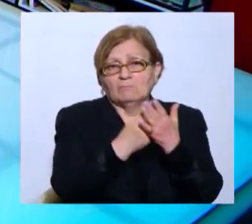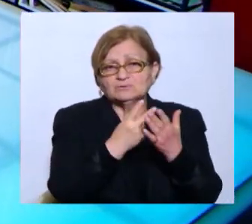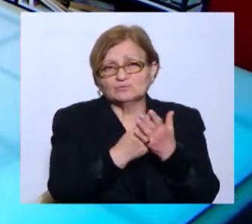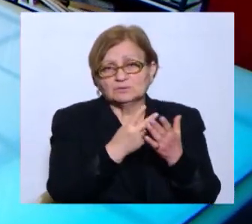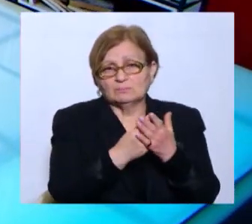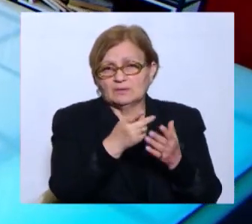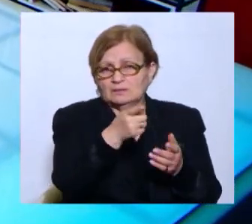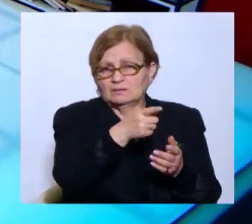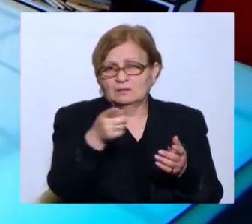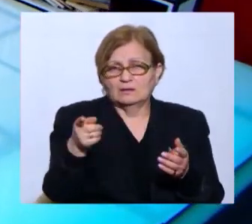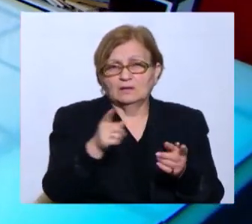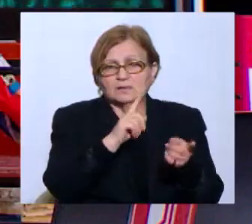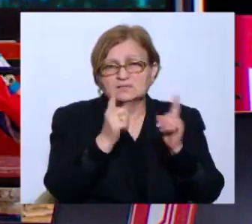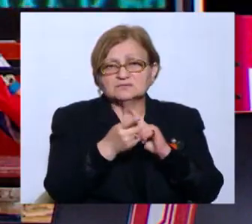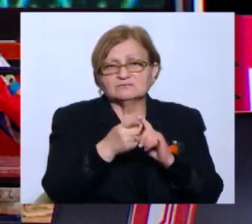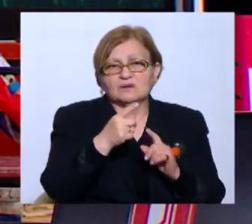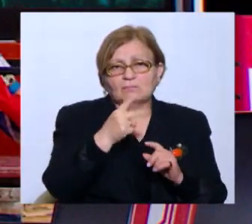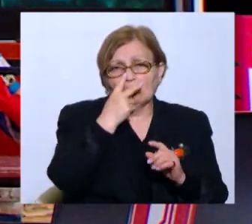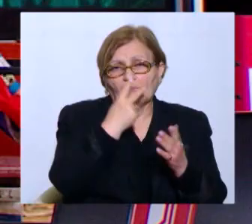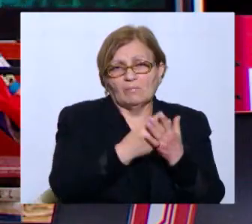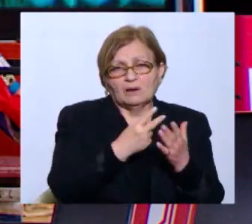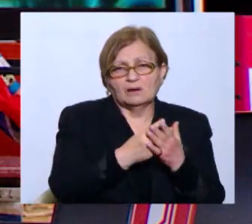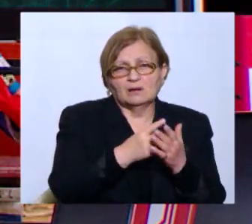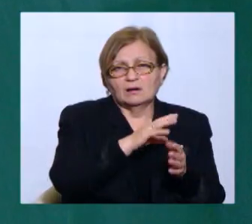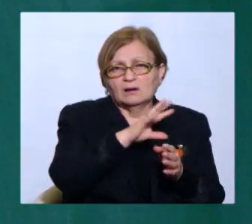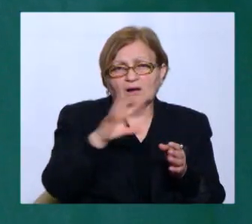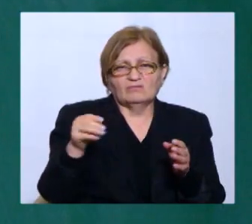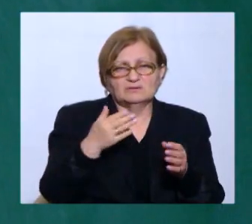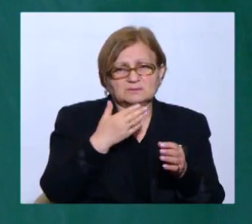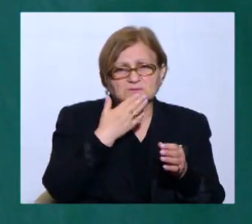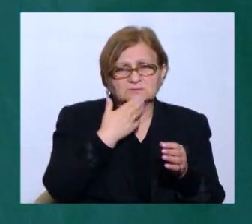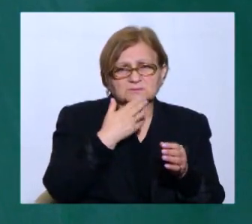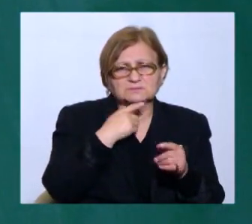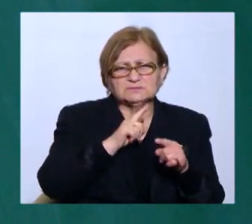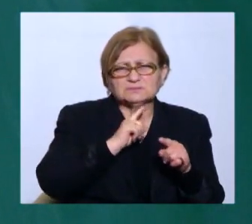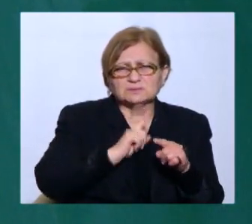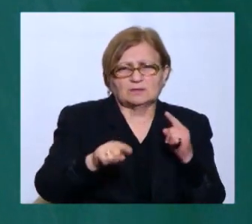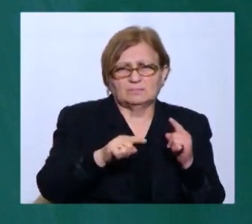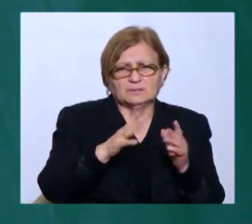რადგან ცვლადი არის მაჩვენებელი და ეს ფუნქცია არის ყველაზე სწრაფად ზრდადი ფუნქცია